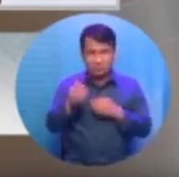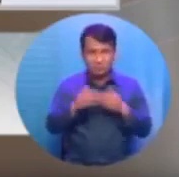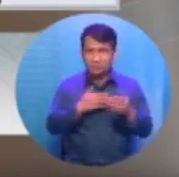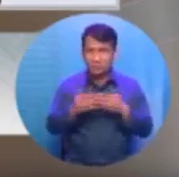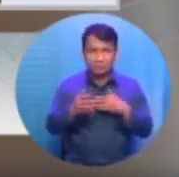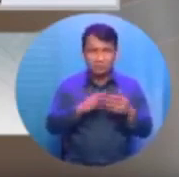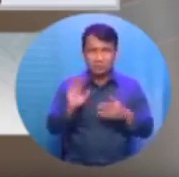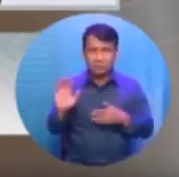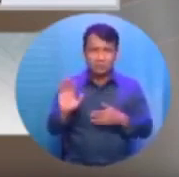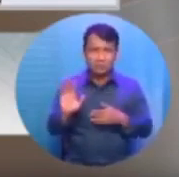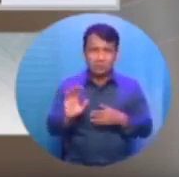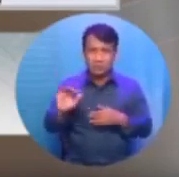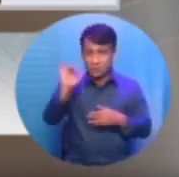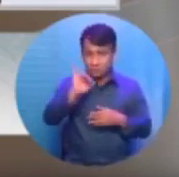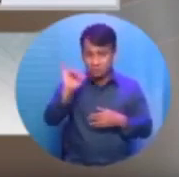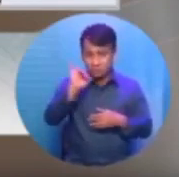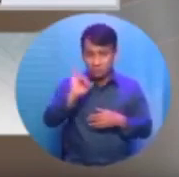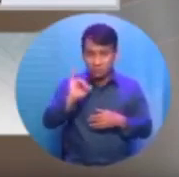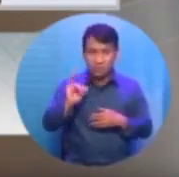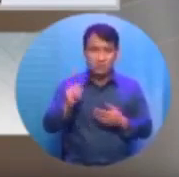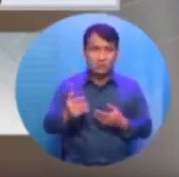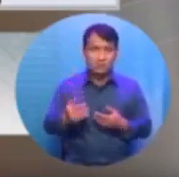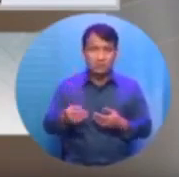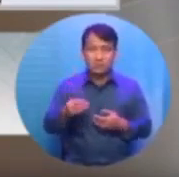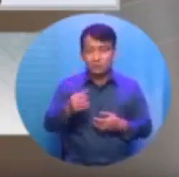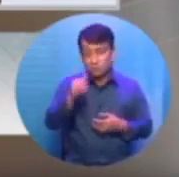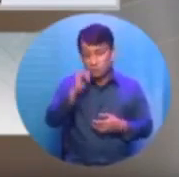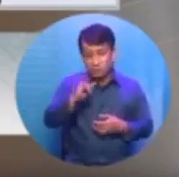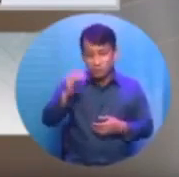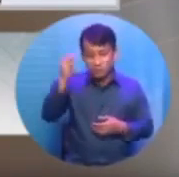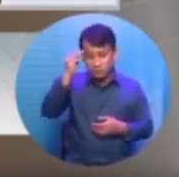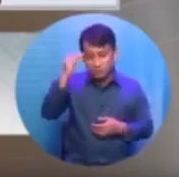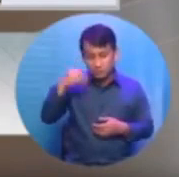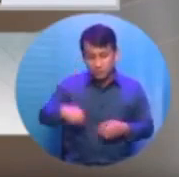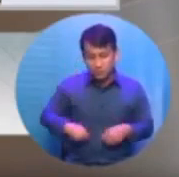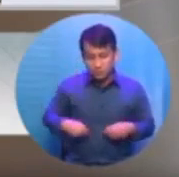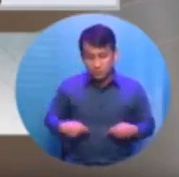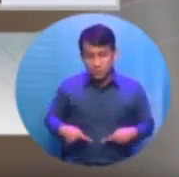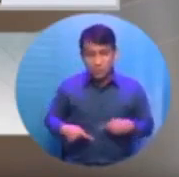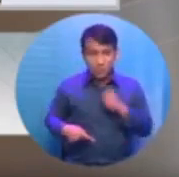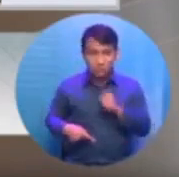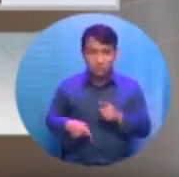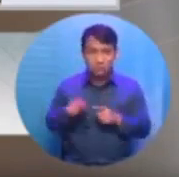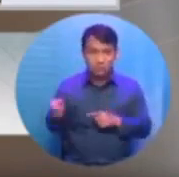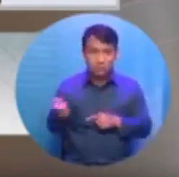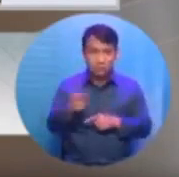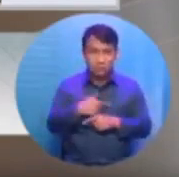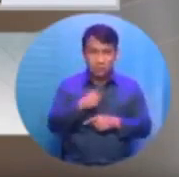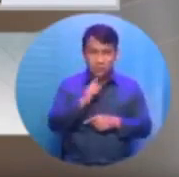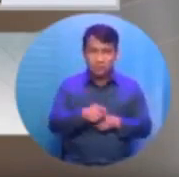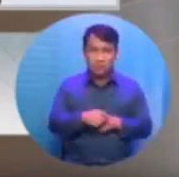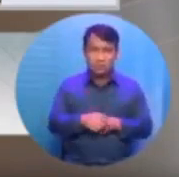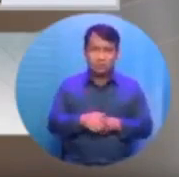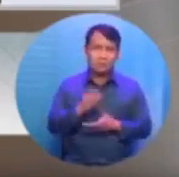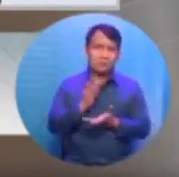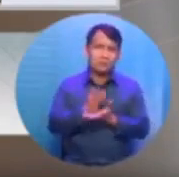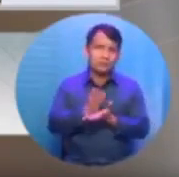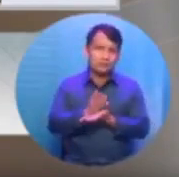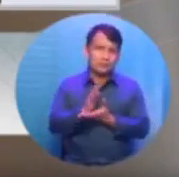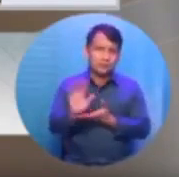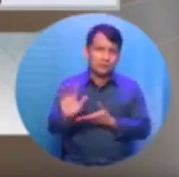Regardless, sir. Pag uminom ka, sir, ilagay mo sa dyan. At kapag tinamaan ka na, sir, stop